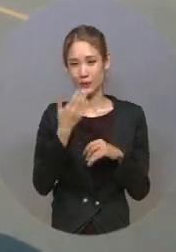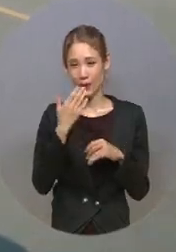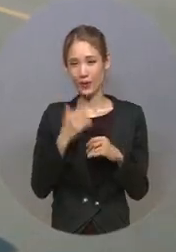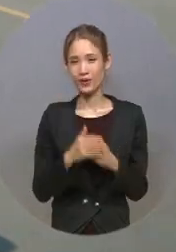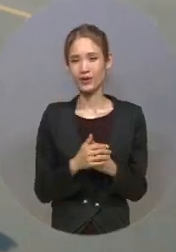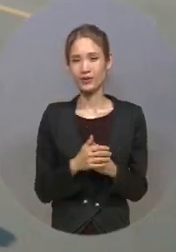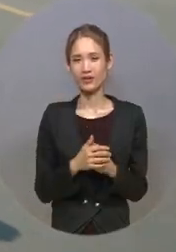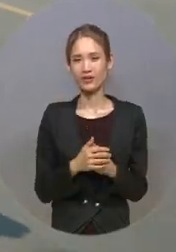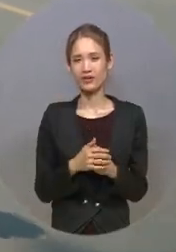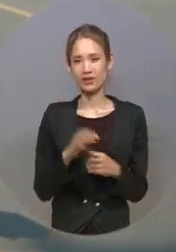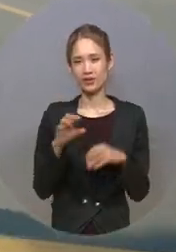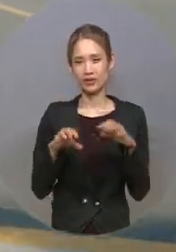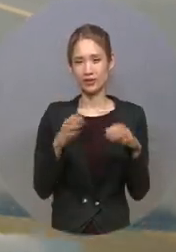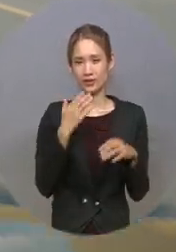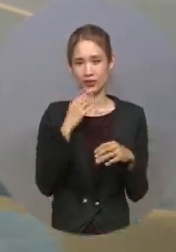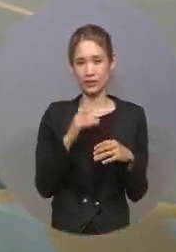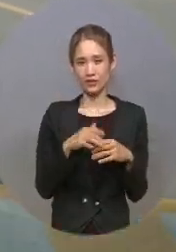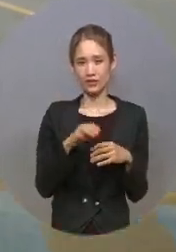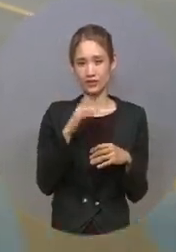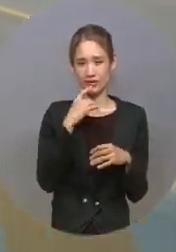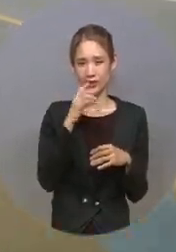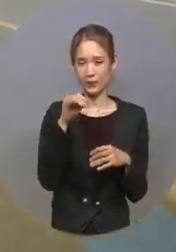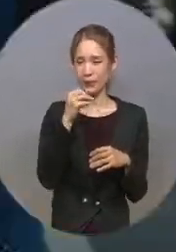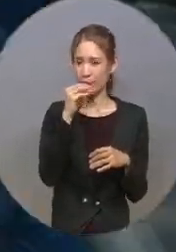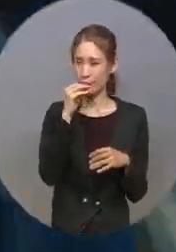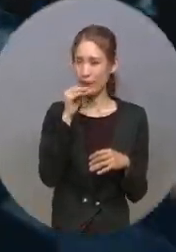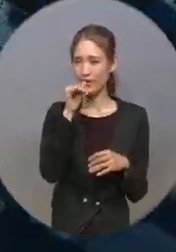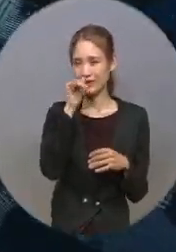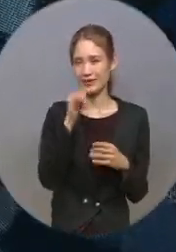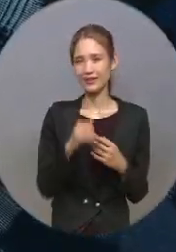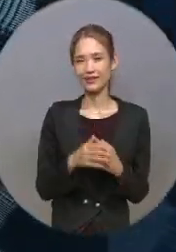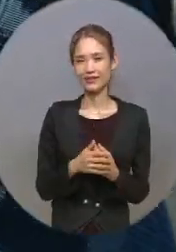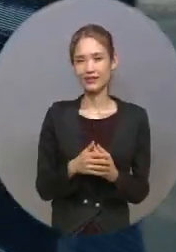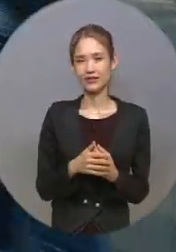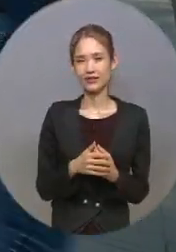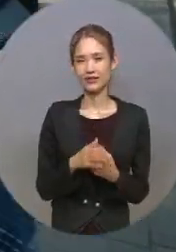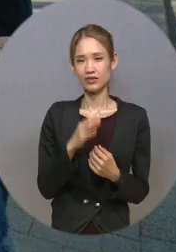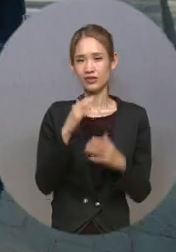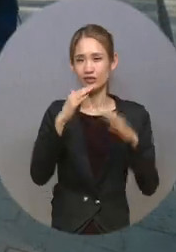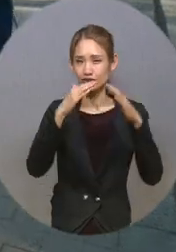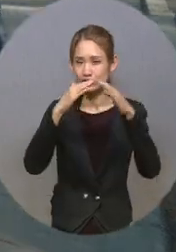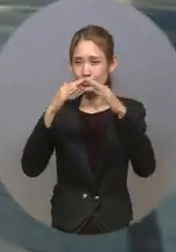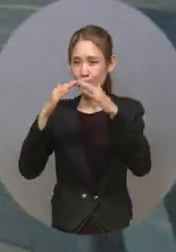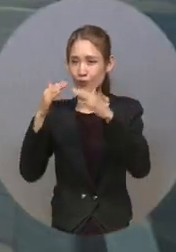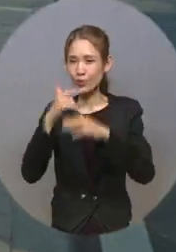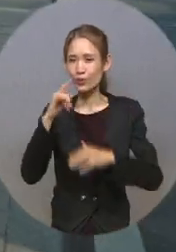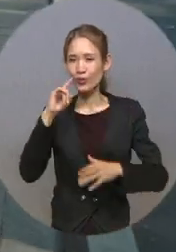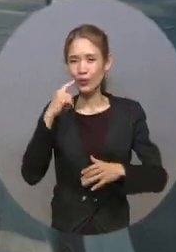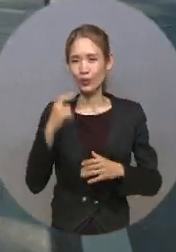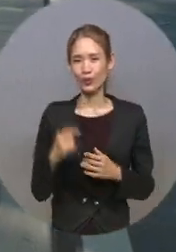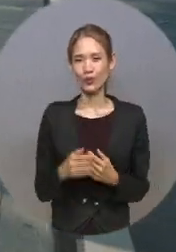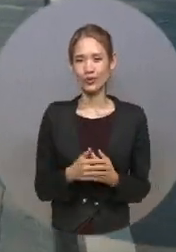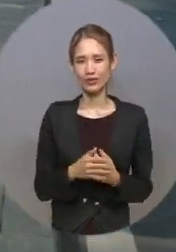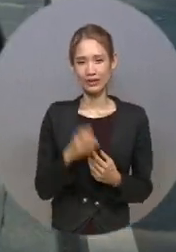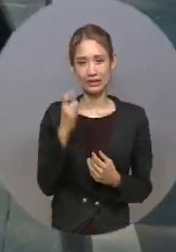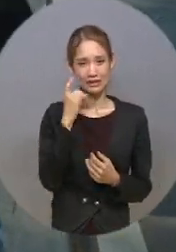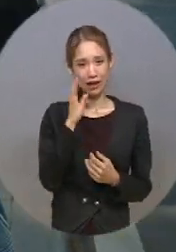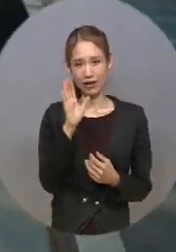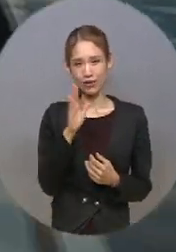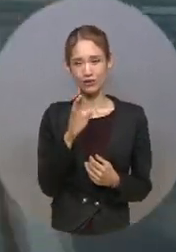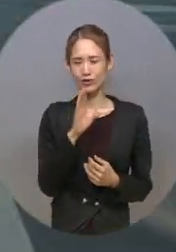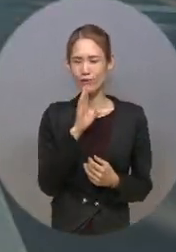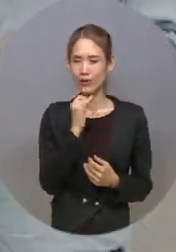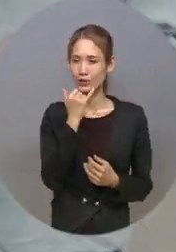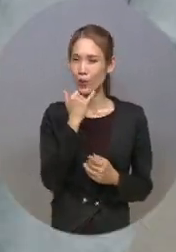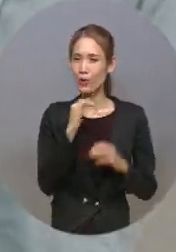병나발 멸치 파닥파닥 하는 거 먹으면 이게 좀 진짜 근데 아니 집들이 너무 예뻐요. 맞아요. 뭐 인위적이라기보다는 정말 독일에